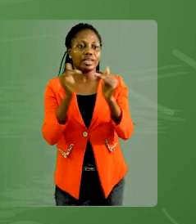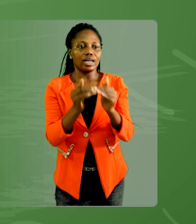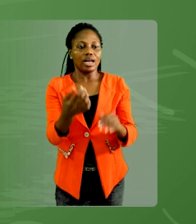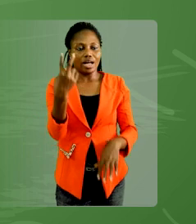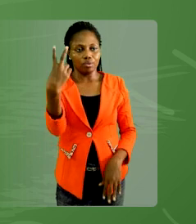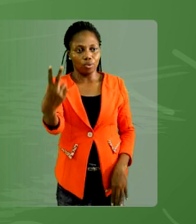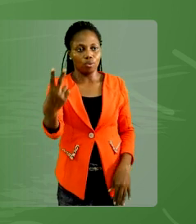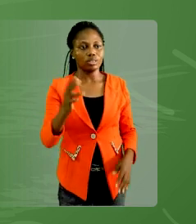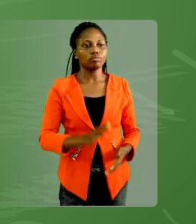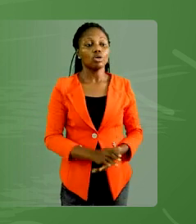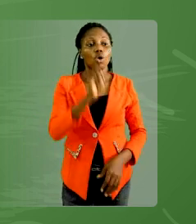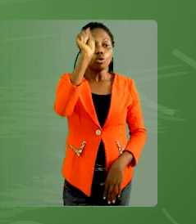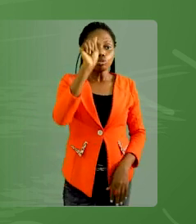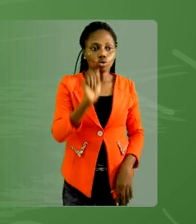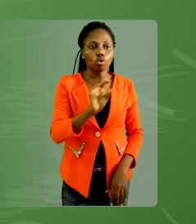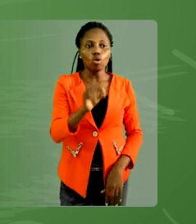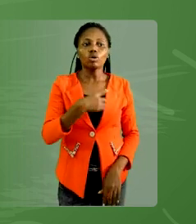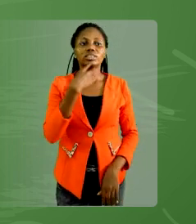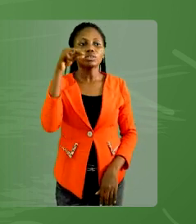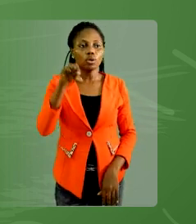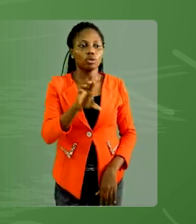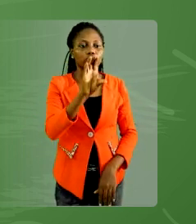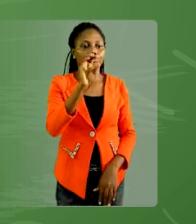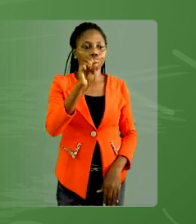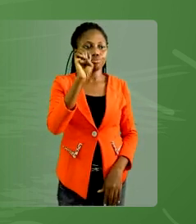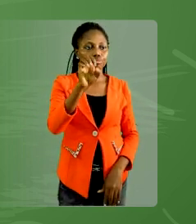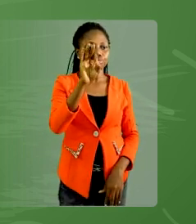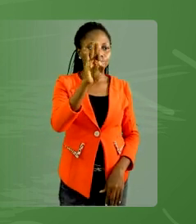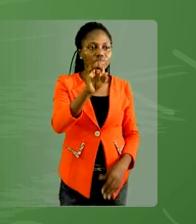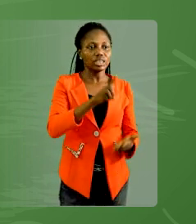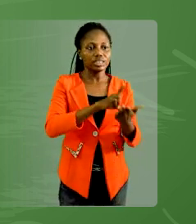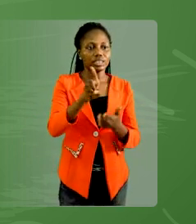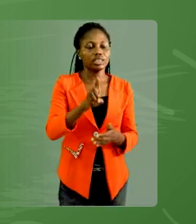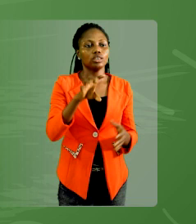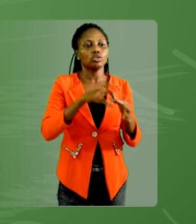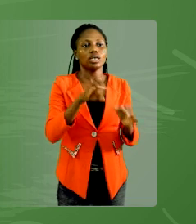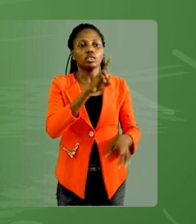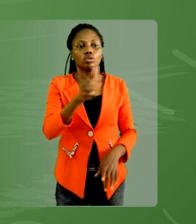à 2. Donc, on dit que le coefficient directeur de la droite AB est 2.